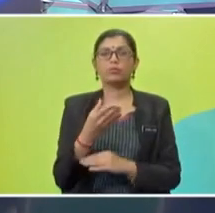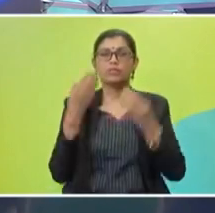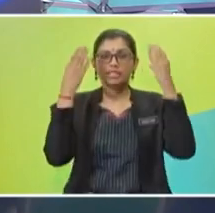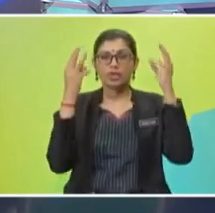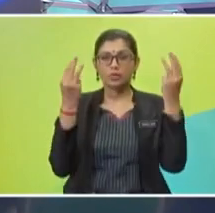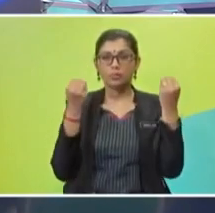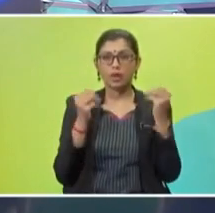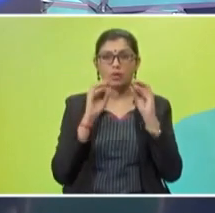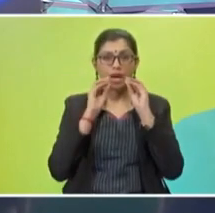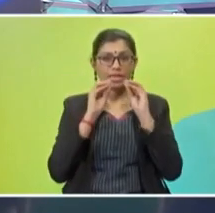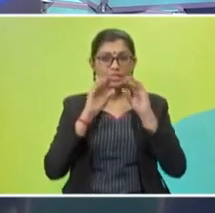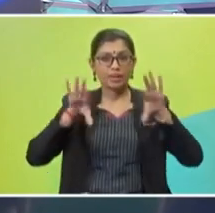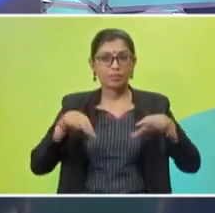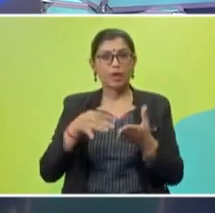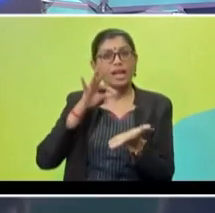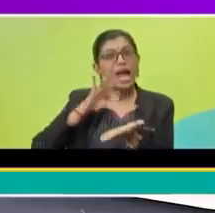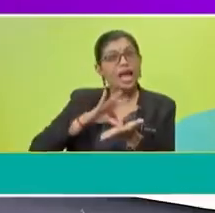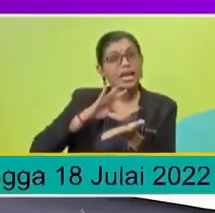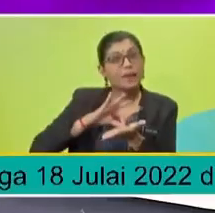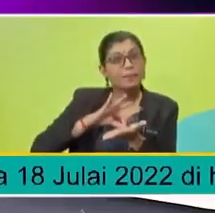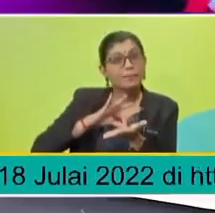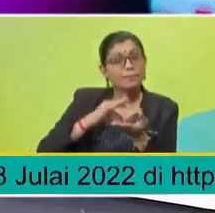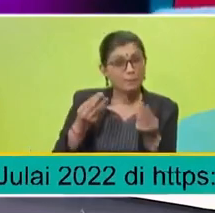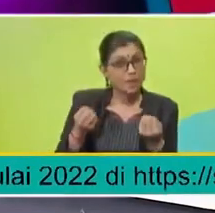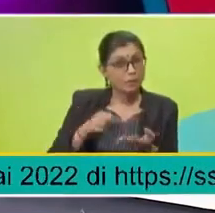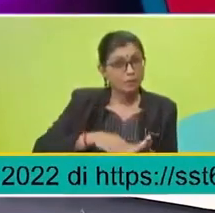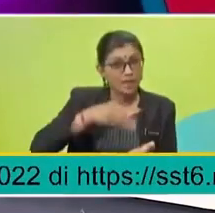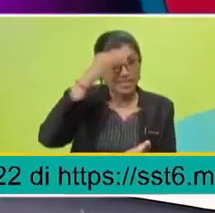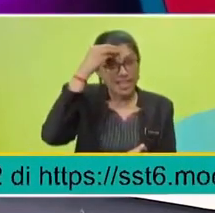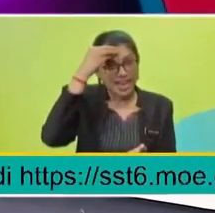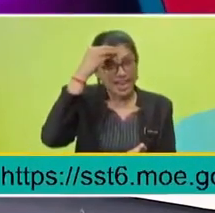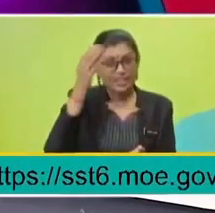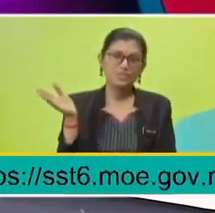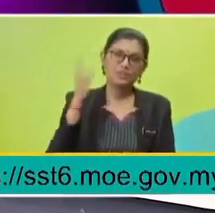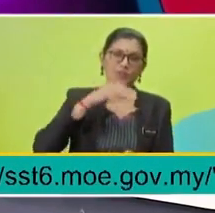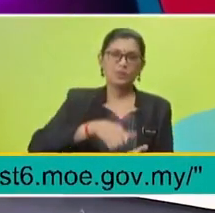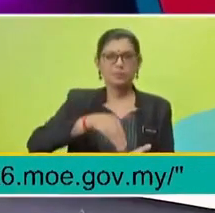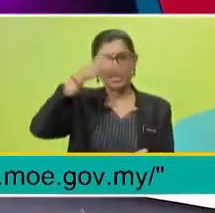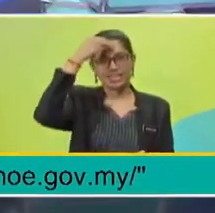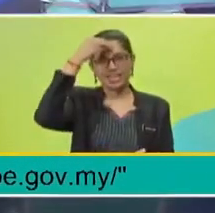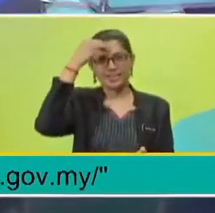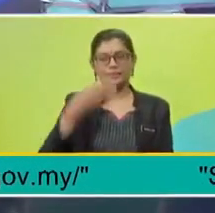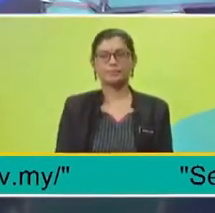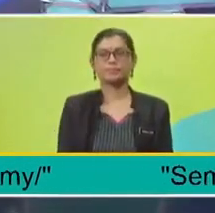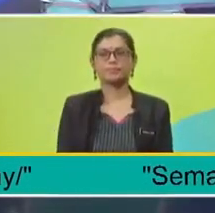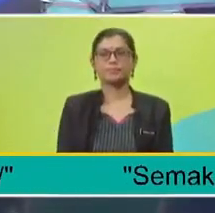Buaya ada disuruh belajar untuk ayam joget